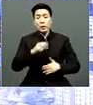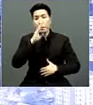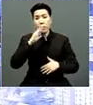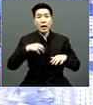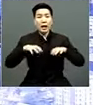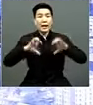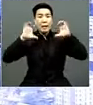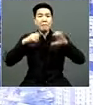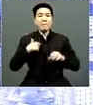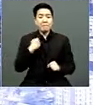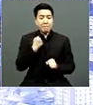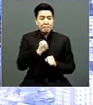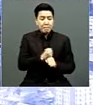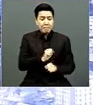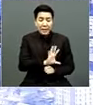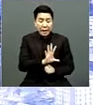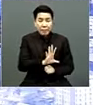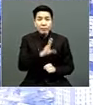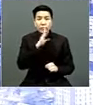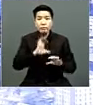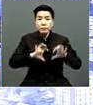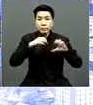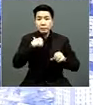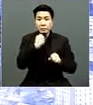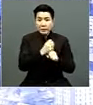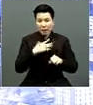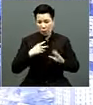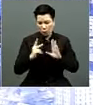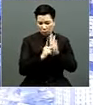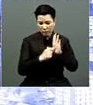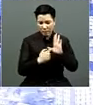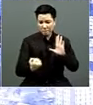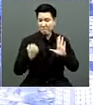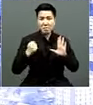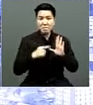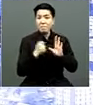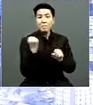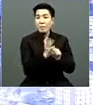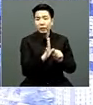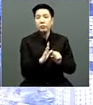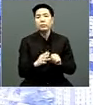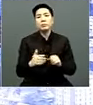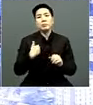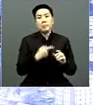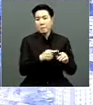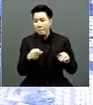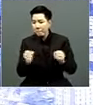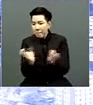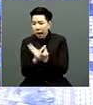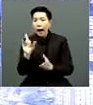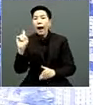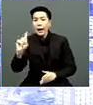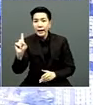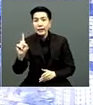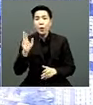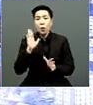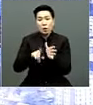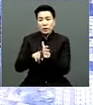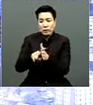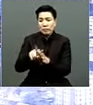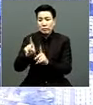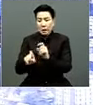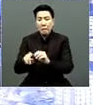ไม่ดำเนินการอะไรเนี่ยในมาตรการเข้มงวดในช่วงที่ผ่านมาจะเกิดอะไรขึ้นนะครับประชาชนหรือว่าผู้ติดเชื้อผู้